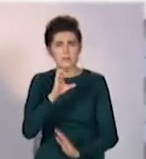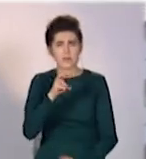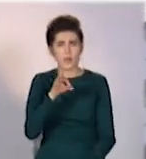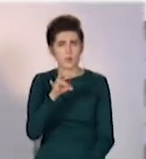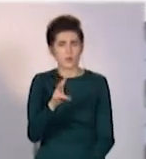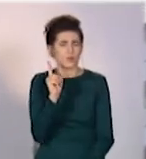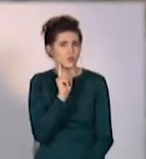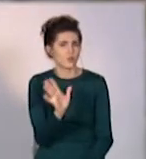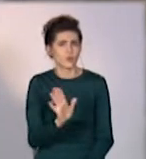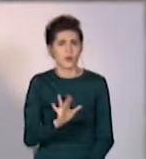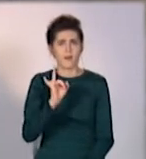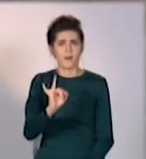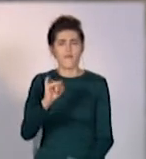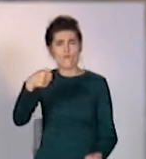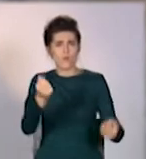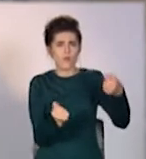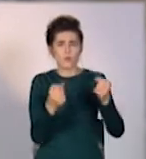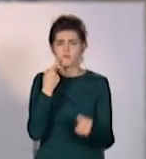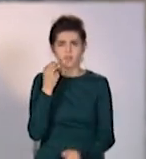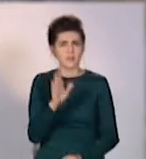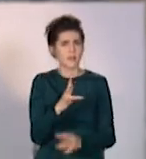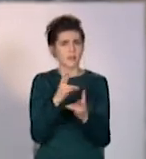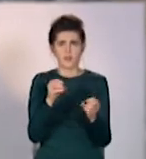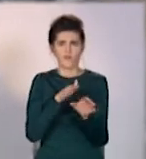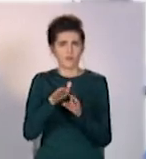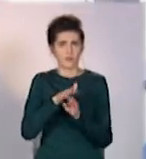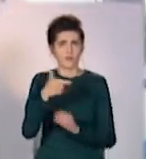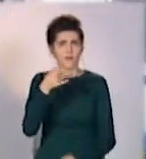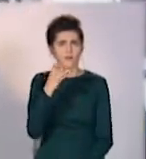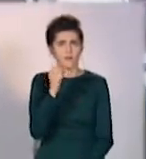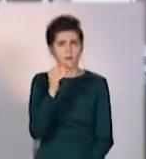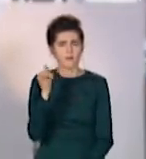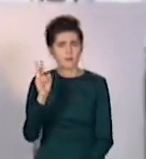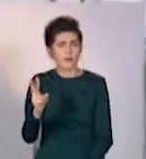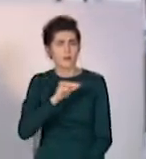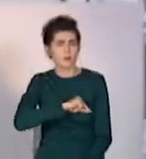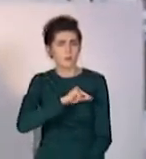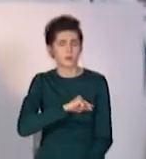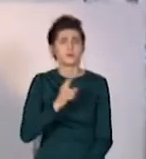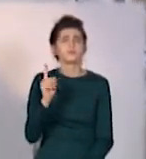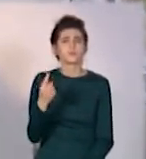часто відхиляються від графіку. Тож пасажири не розуміють, чому в проєкті рішення міськради